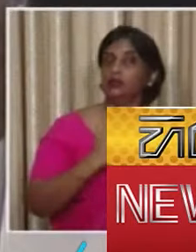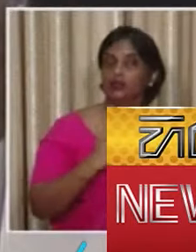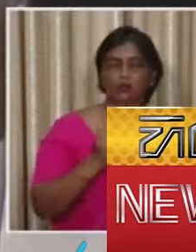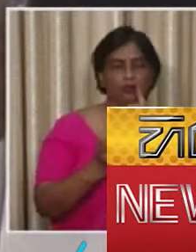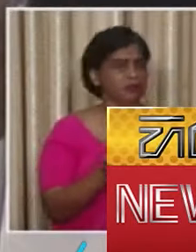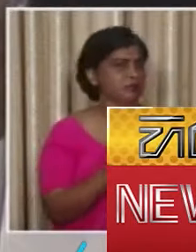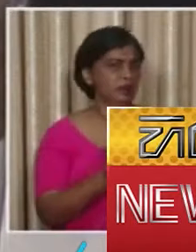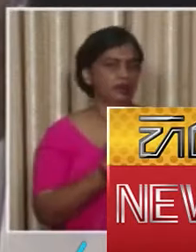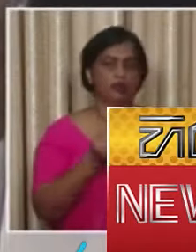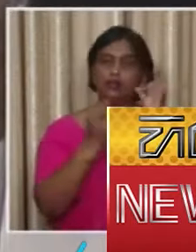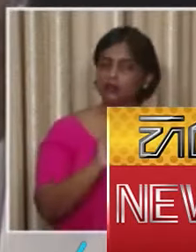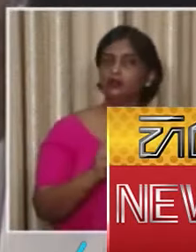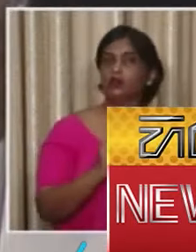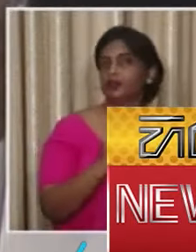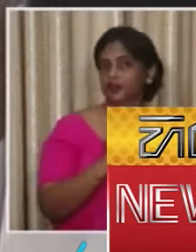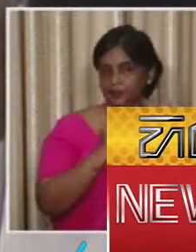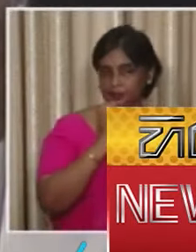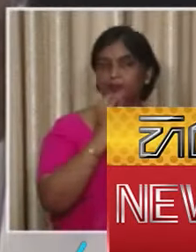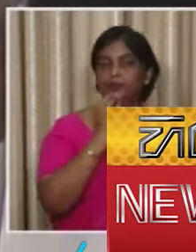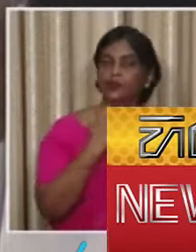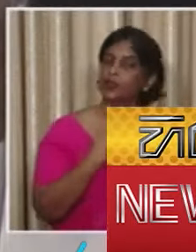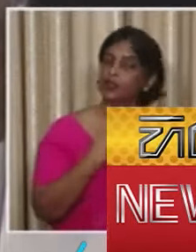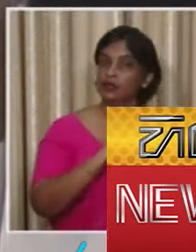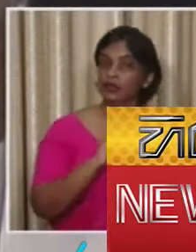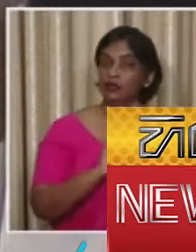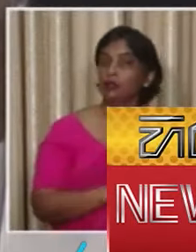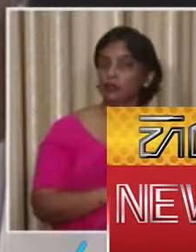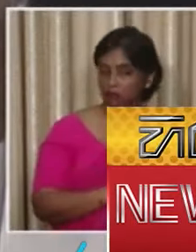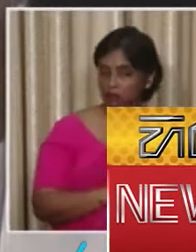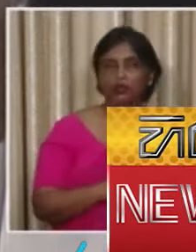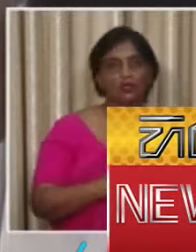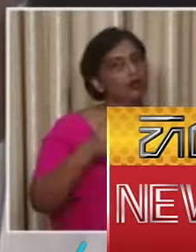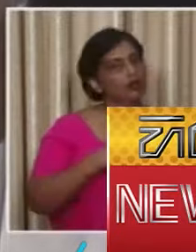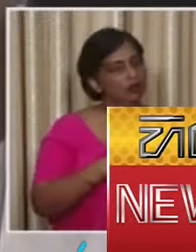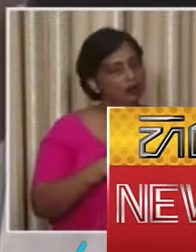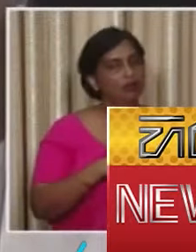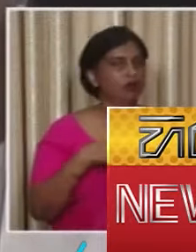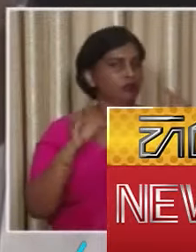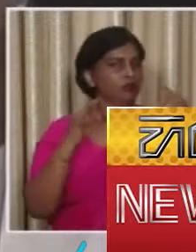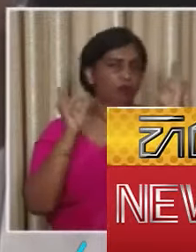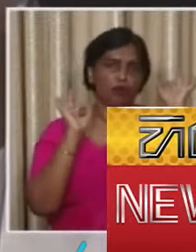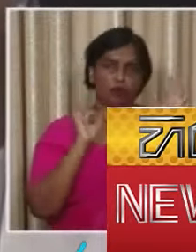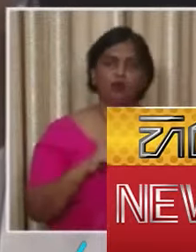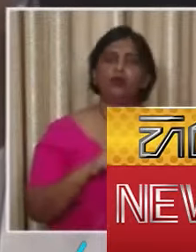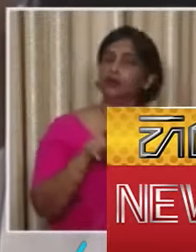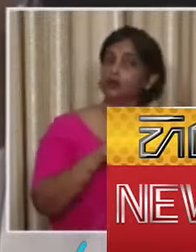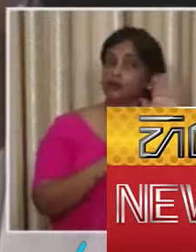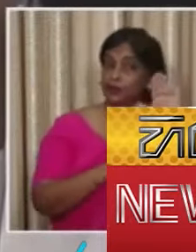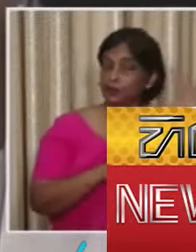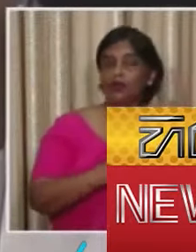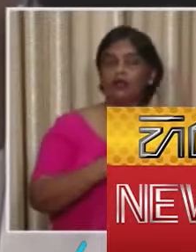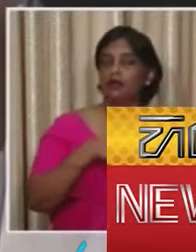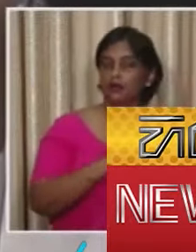ඉතා පරිස්සම් සහගතව කටයුතු කළා. අපේ රටේ මූල්‍ය ආයතන දුර්වල නොවන ආකාරයට සහ ඒ